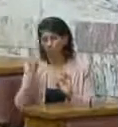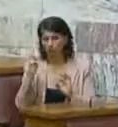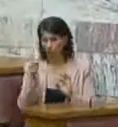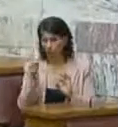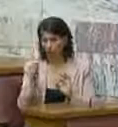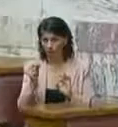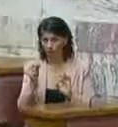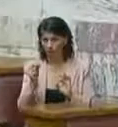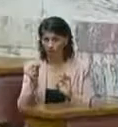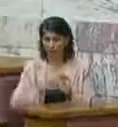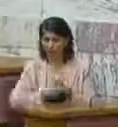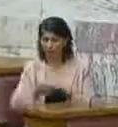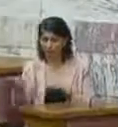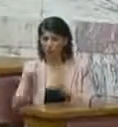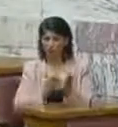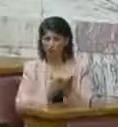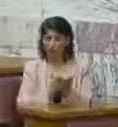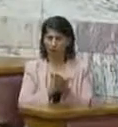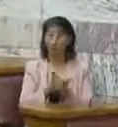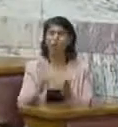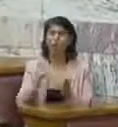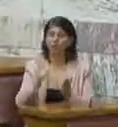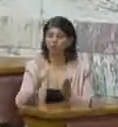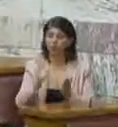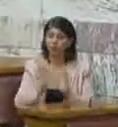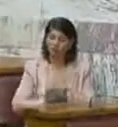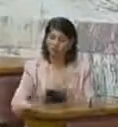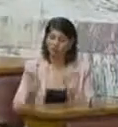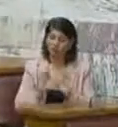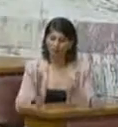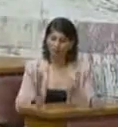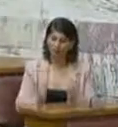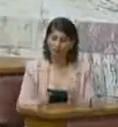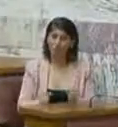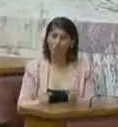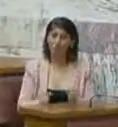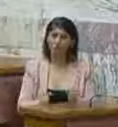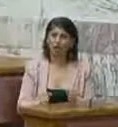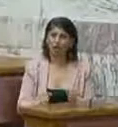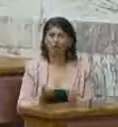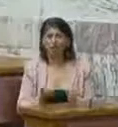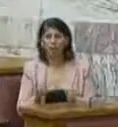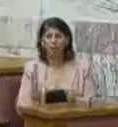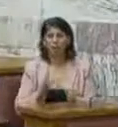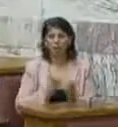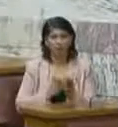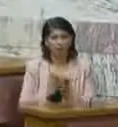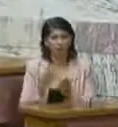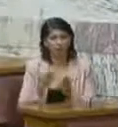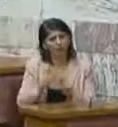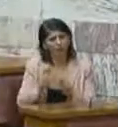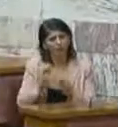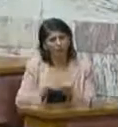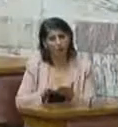στείλει πίσω στη δικαιοσύνη, δεν προβλέπεται θεσμικά πίσω στη δικαιοσύνη φάκελο που της έστειλε ήδη η δικαιοσύνη.